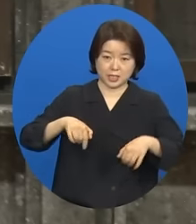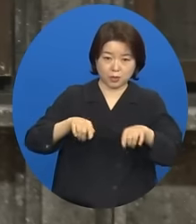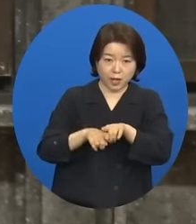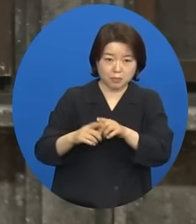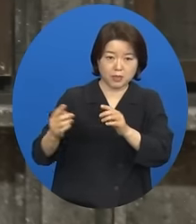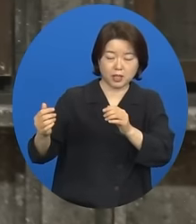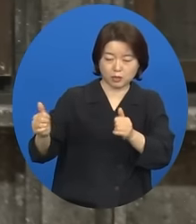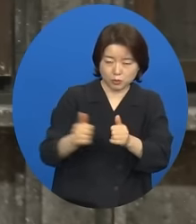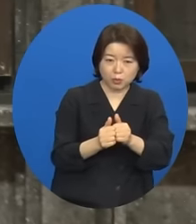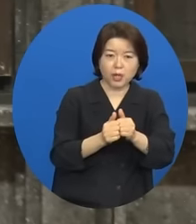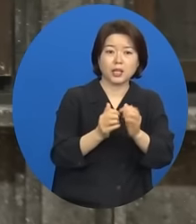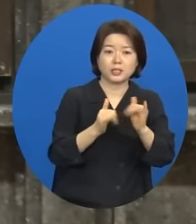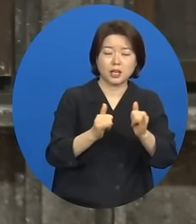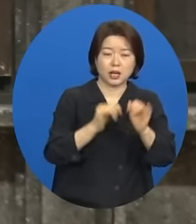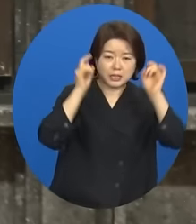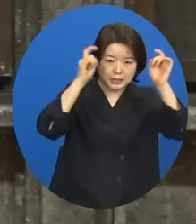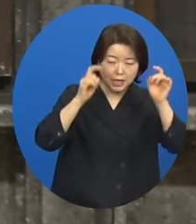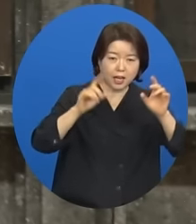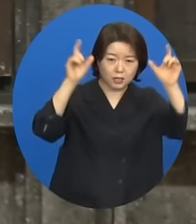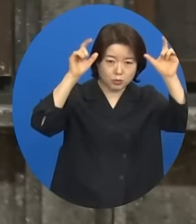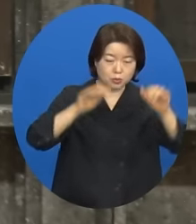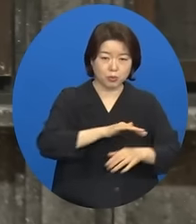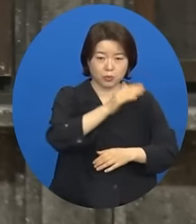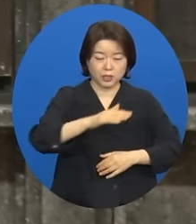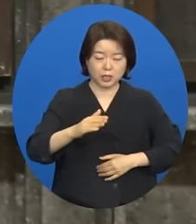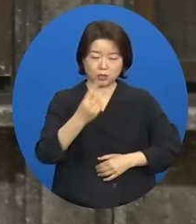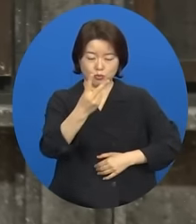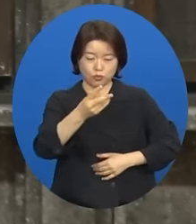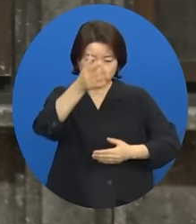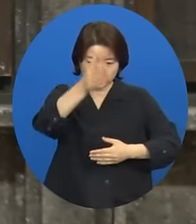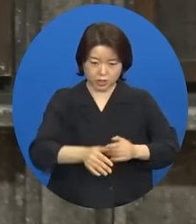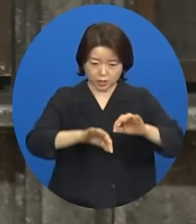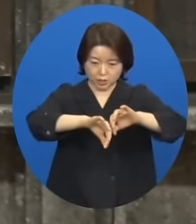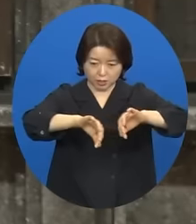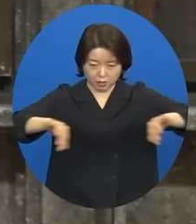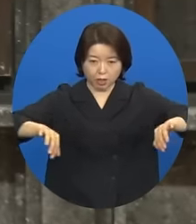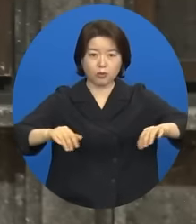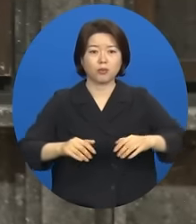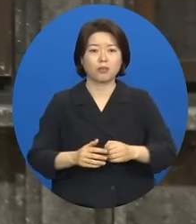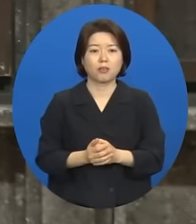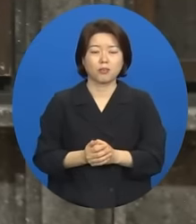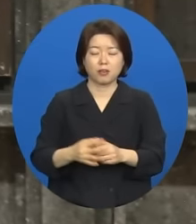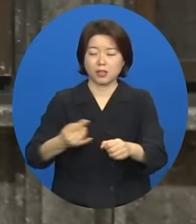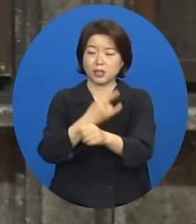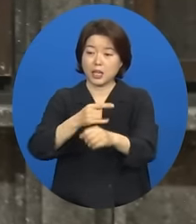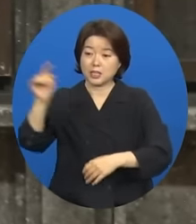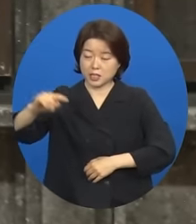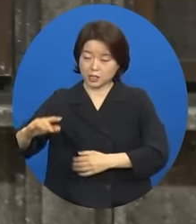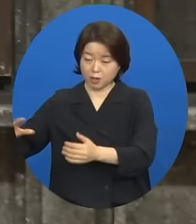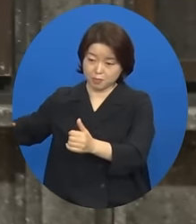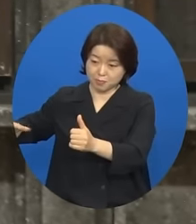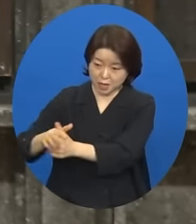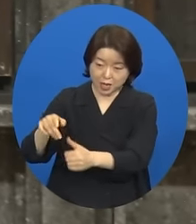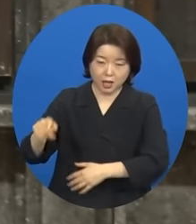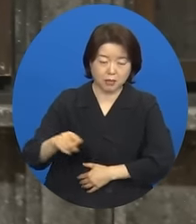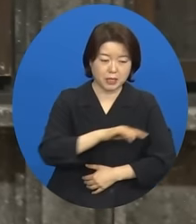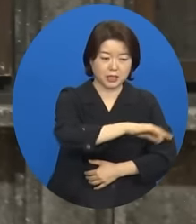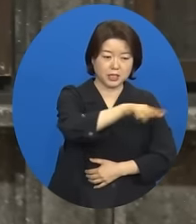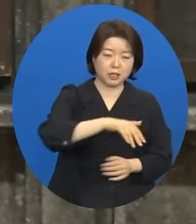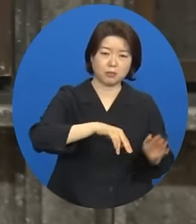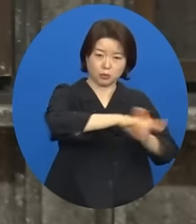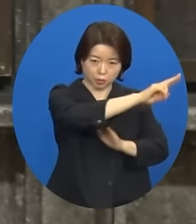동행자와 양과 소와 낙타를 두 대로 나누고 이르되 에서가 와서 한 대를 치면 남은 한 대는